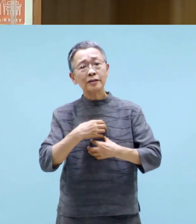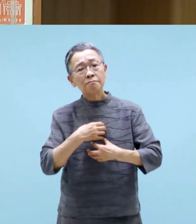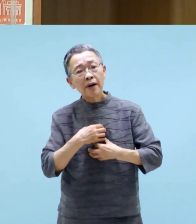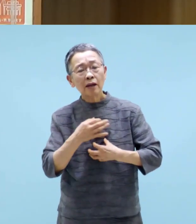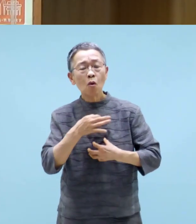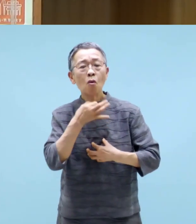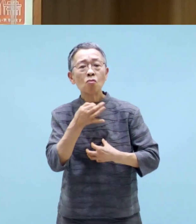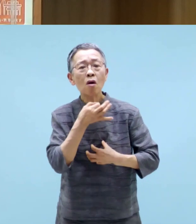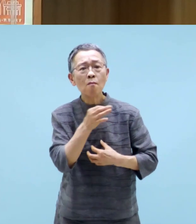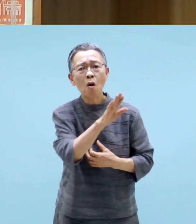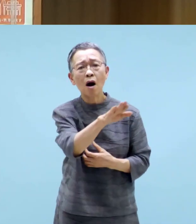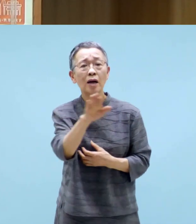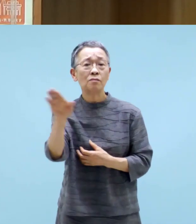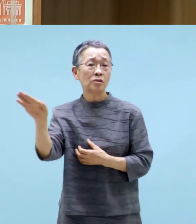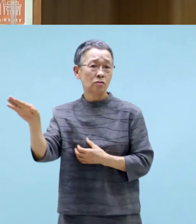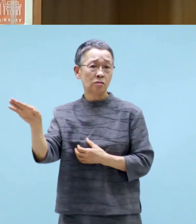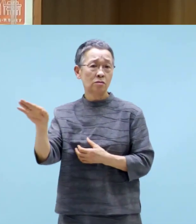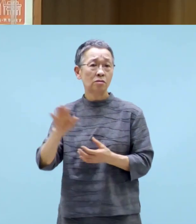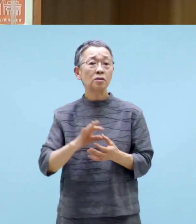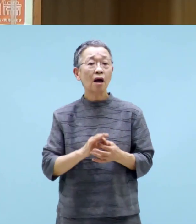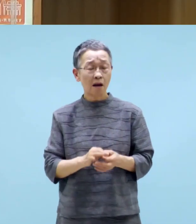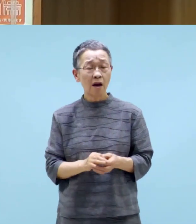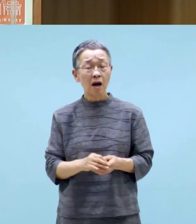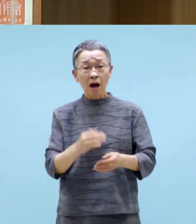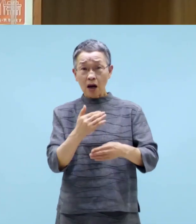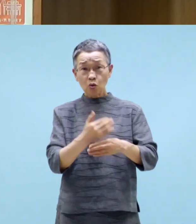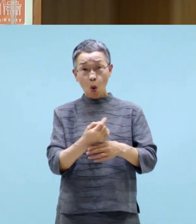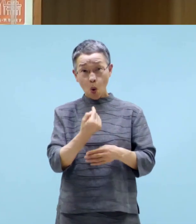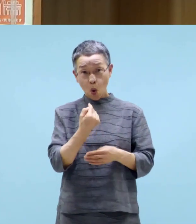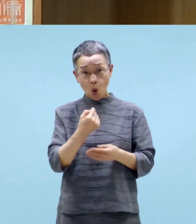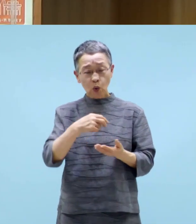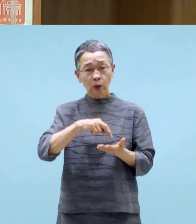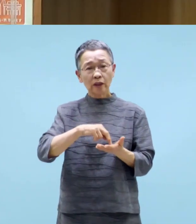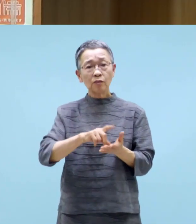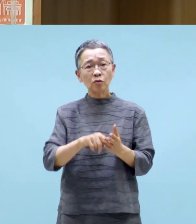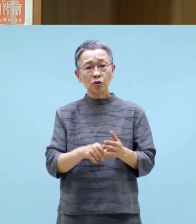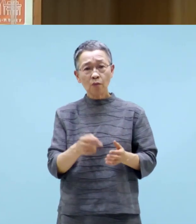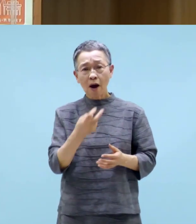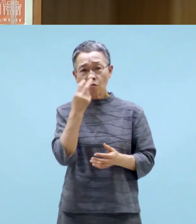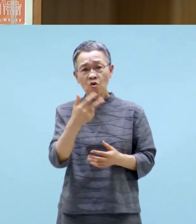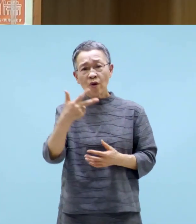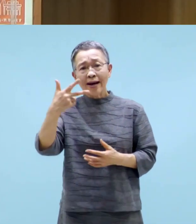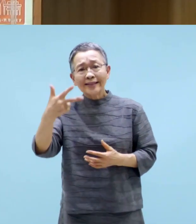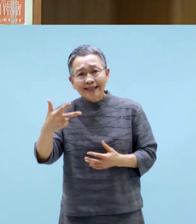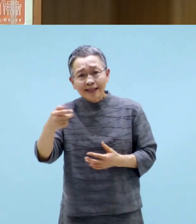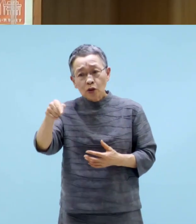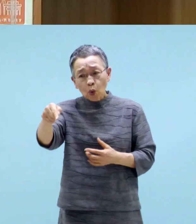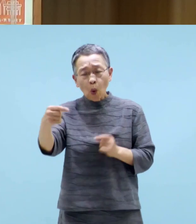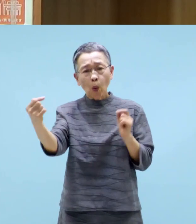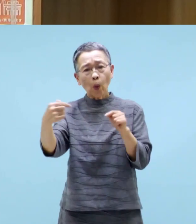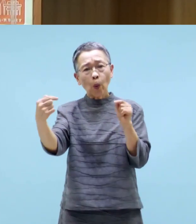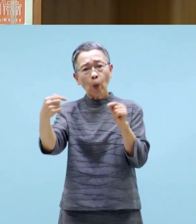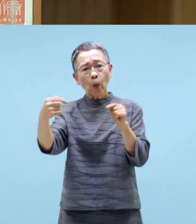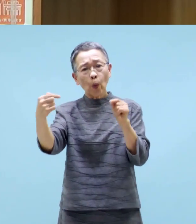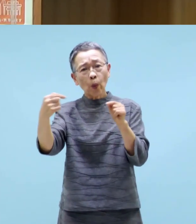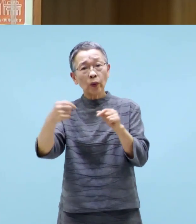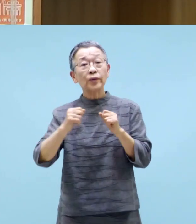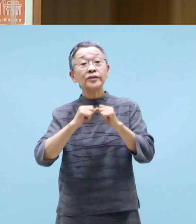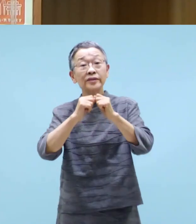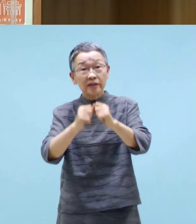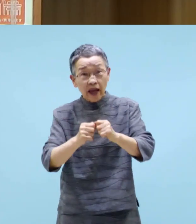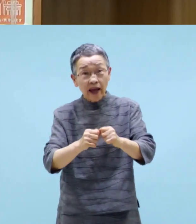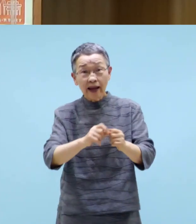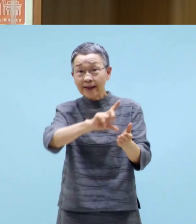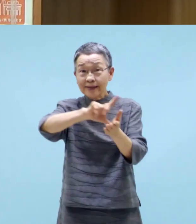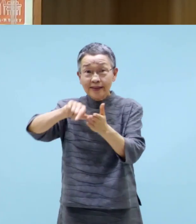などもあるわけであります。道としてはですね、この室蘭市とも調整をしながら、こういった地元の住民